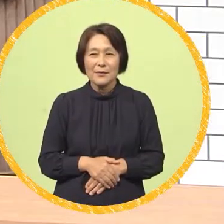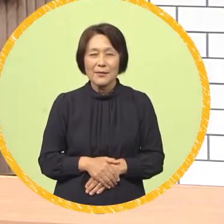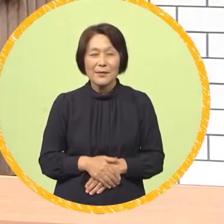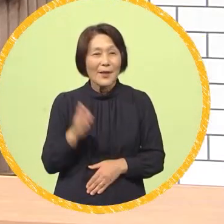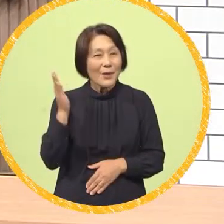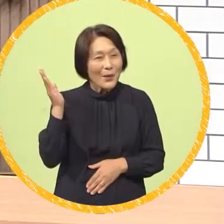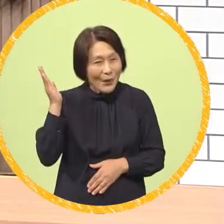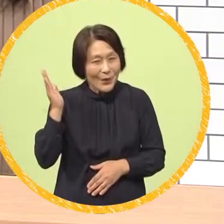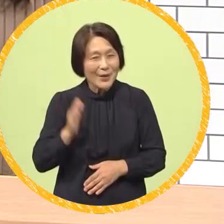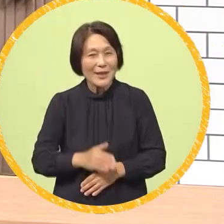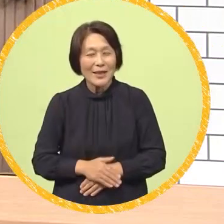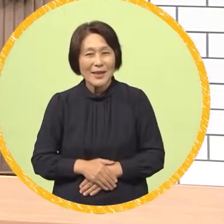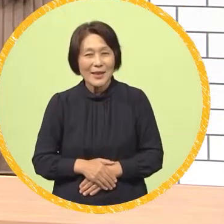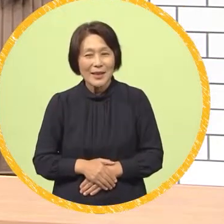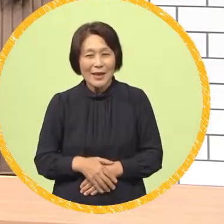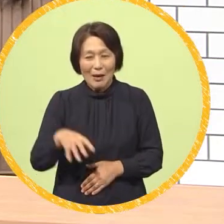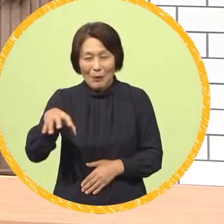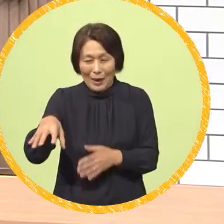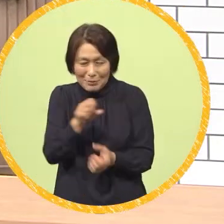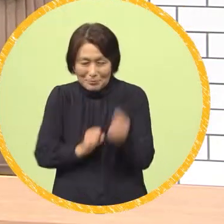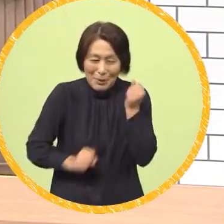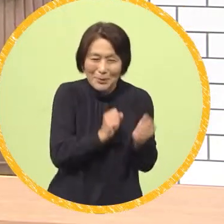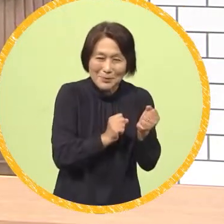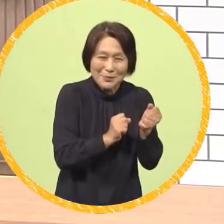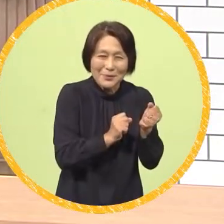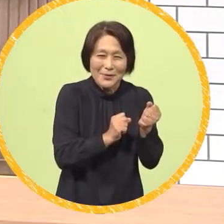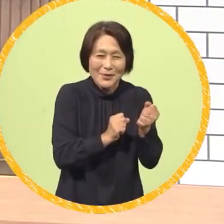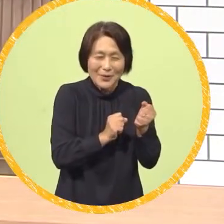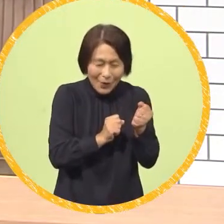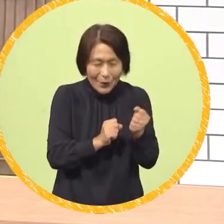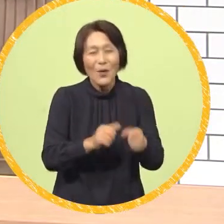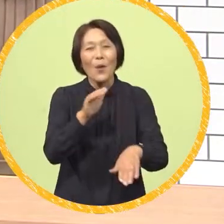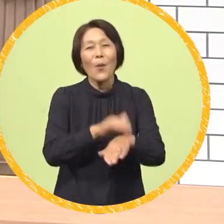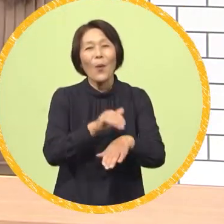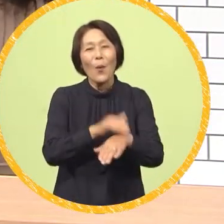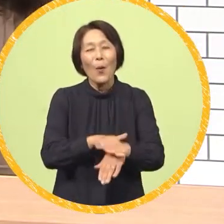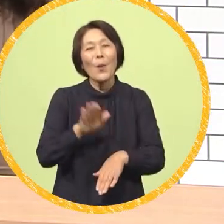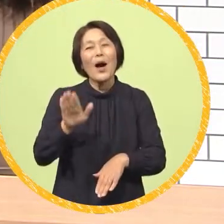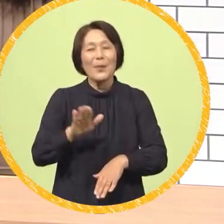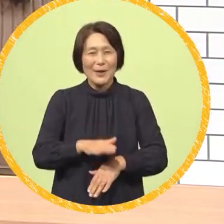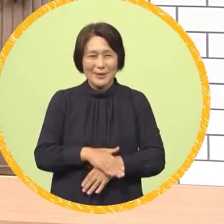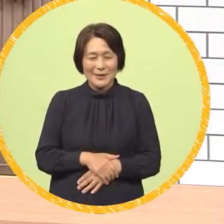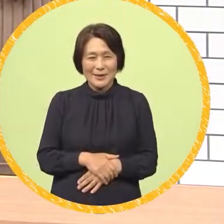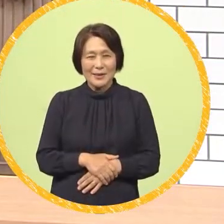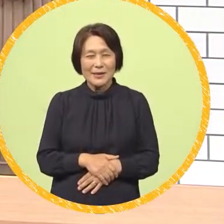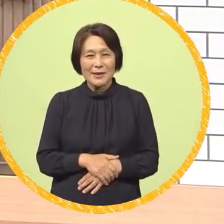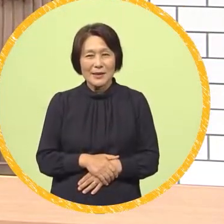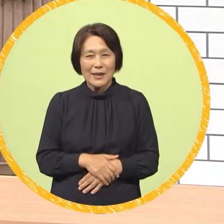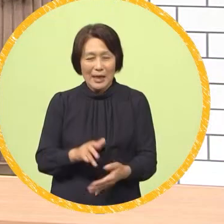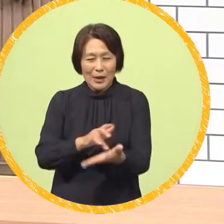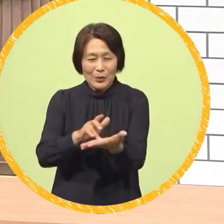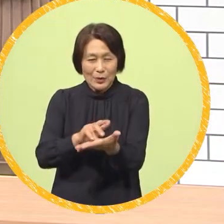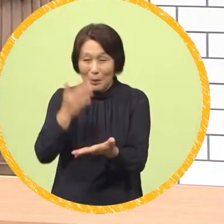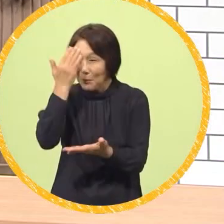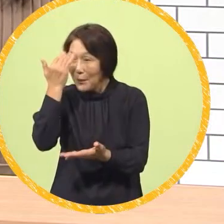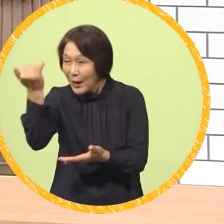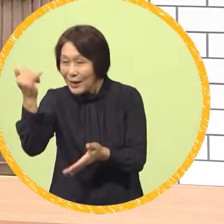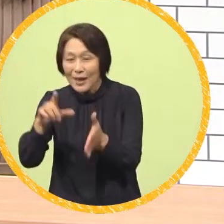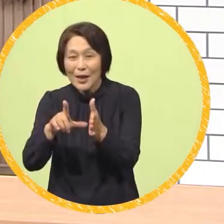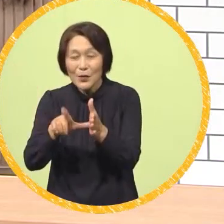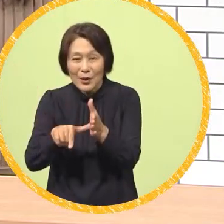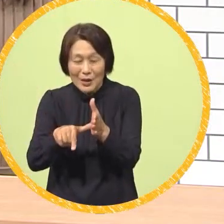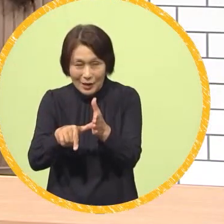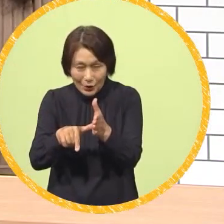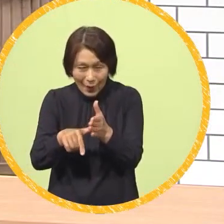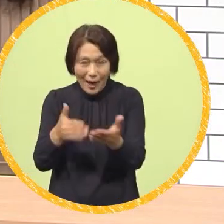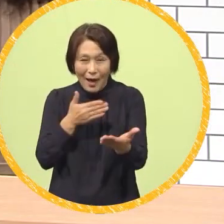このようにですね、 なるほど、 その場を離れることも身を守る手段です。 そうだね、 はい、薬物を誘われたらですね、強い